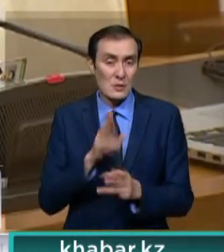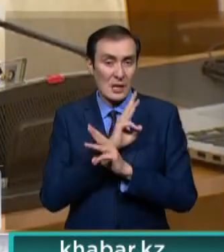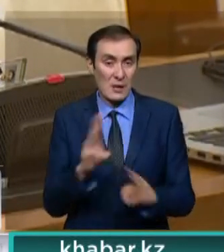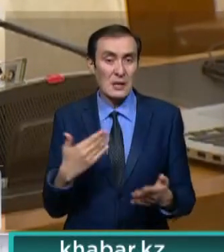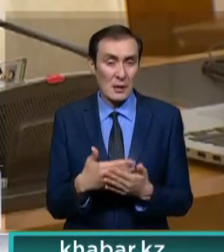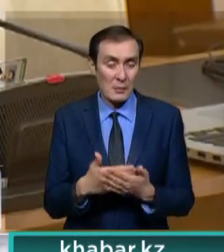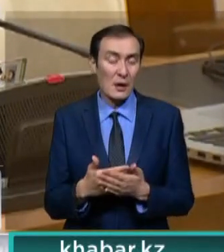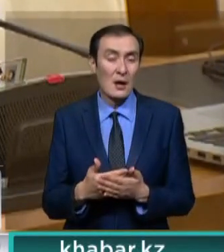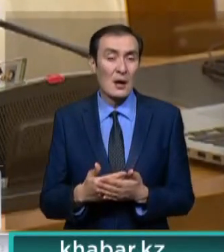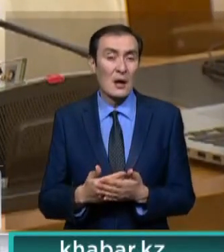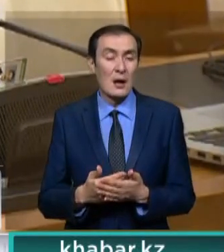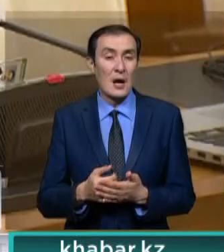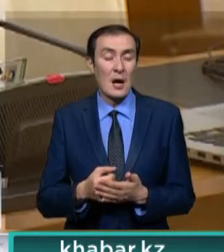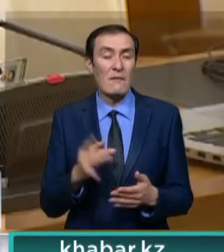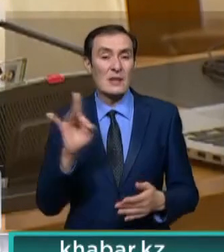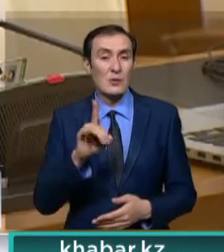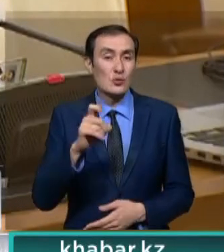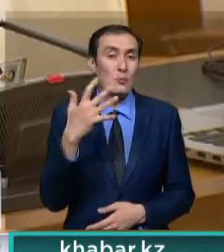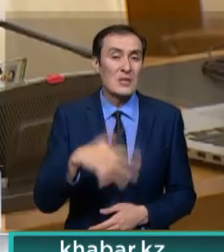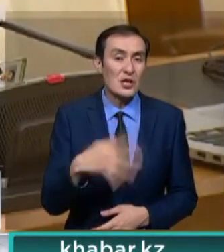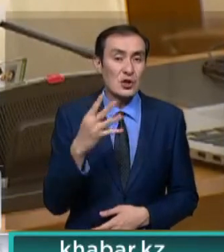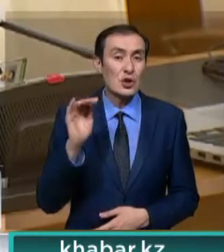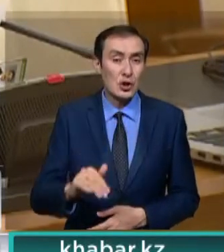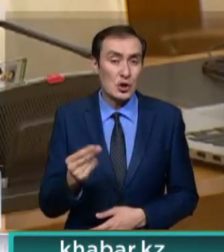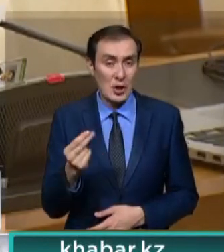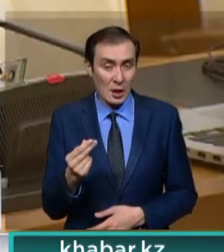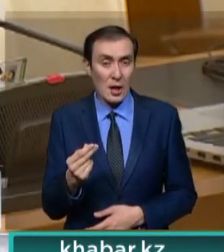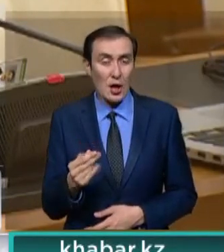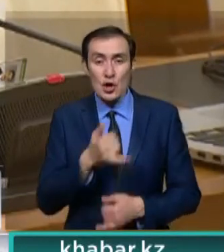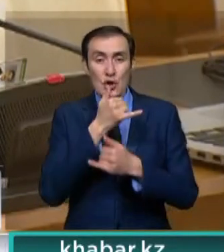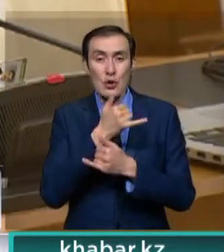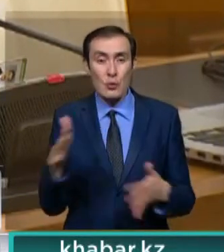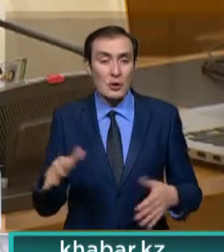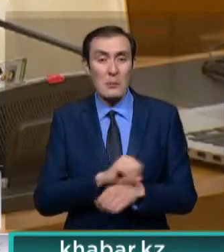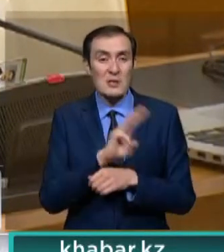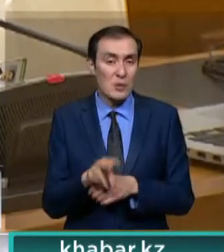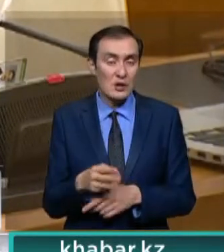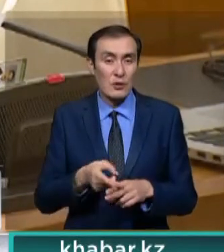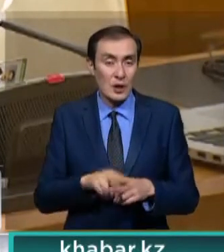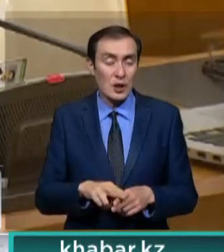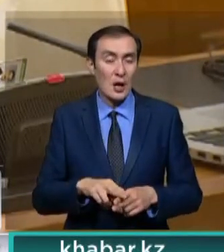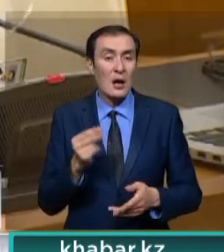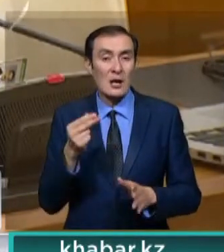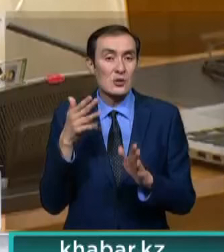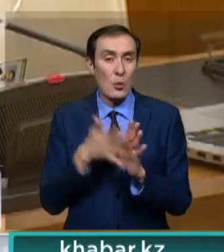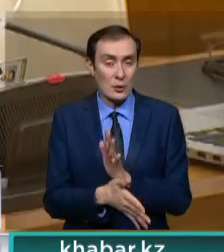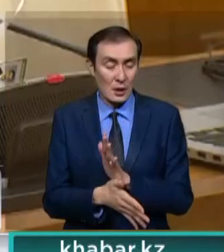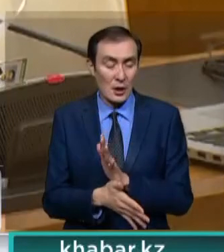заработной плате пожарного в размере 154 тысячи тенге не в полной мере покрывают все указанные